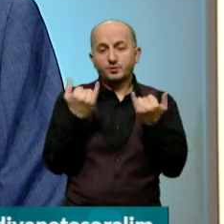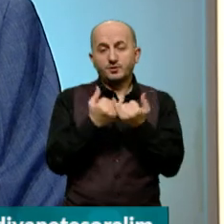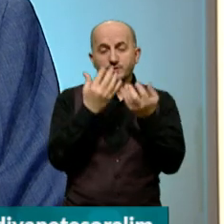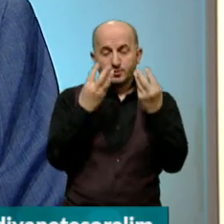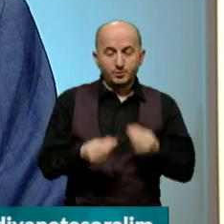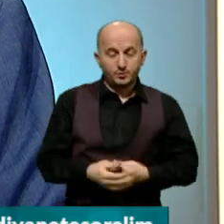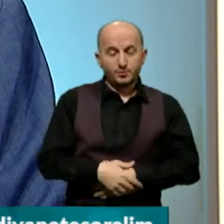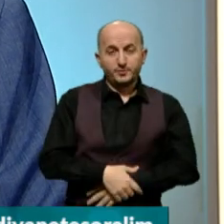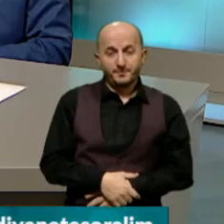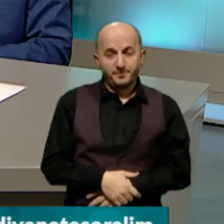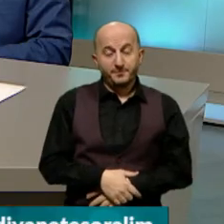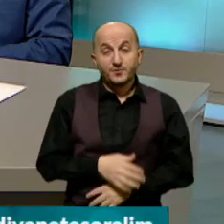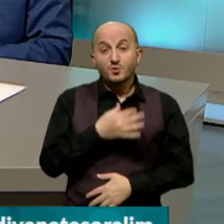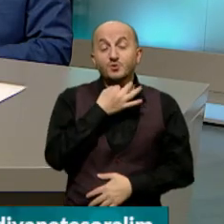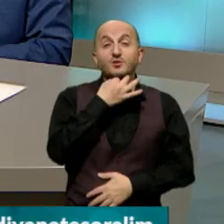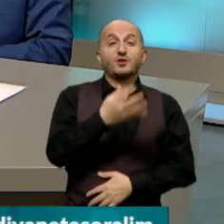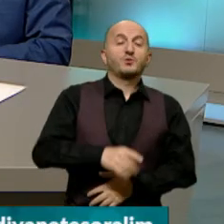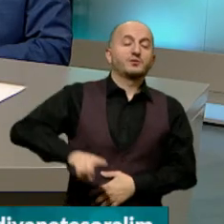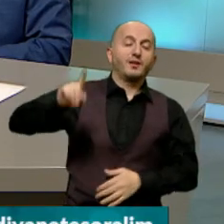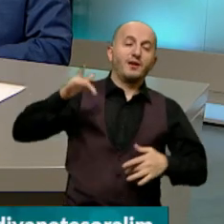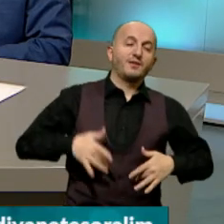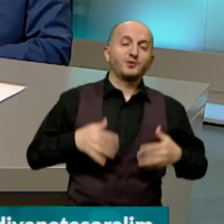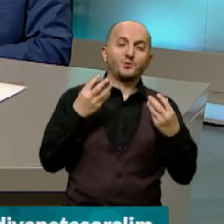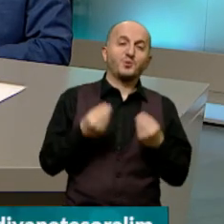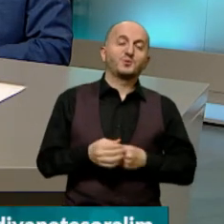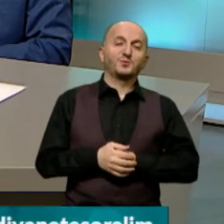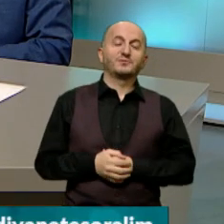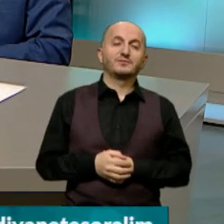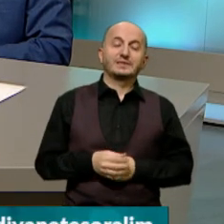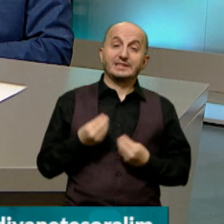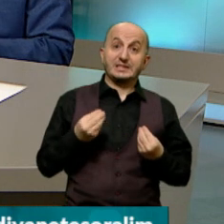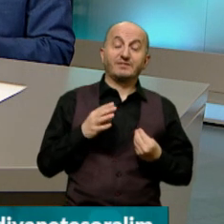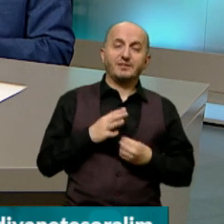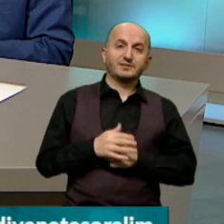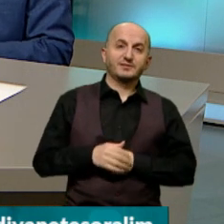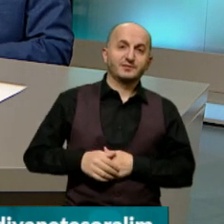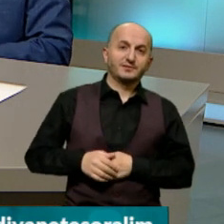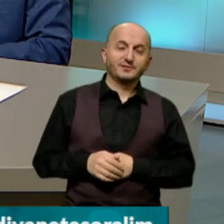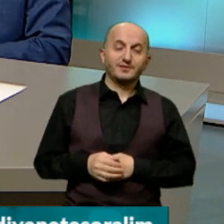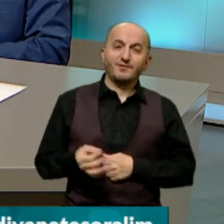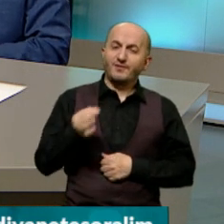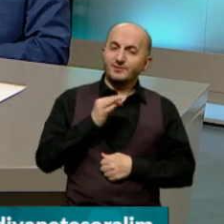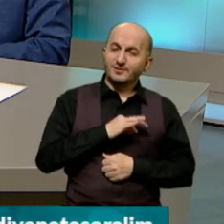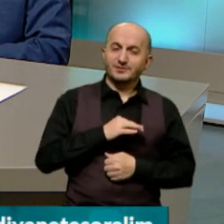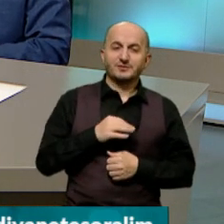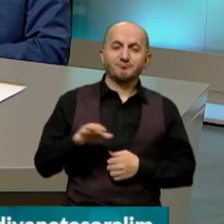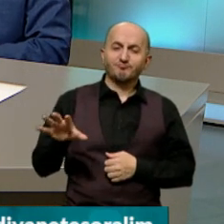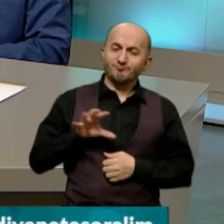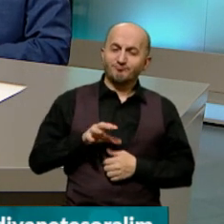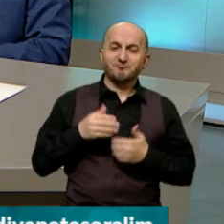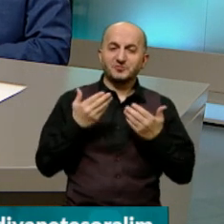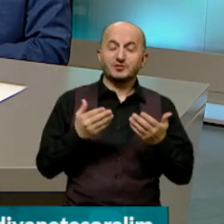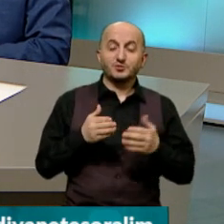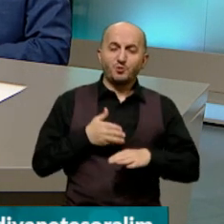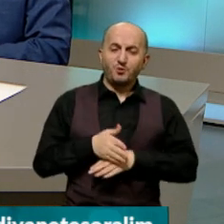Peki. Hocam çok teşekkür ederiz. Allah razı olsun. Ben teşekkür ederim. İyi ki varsınız. Cenab-ı Hak tesirine halkayla. Amin hocam. İnşallah Rabbim